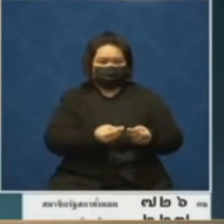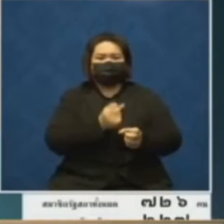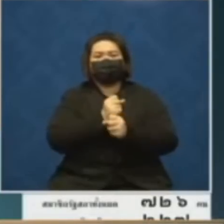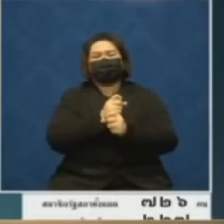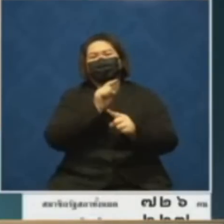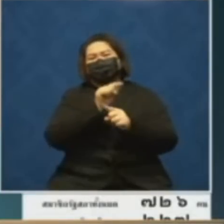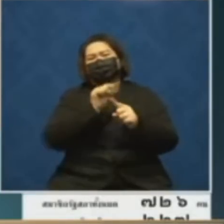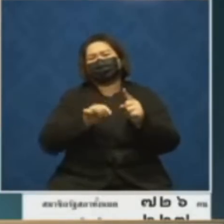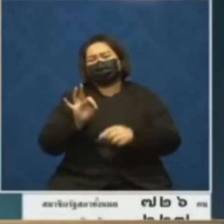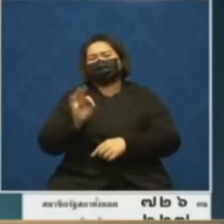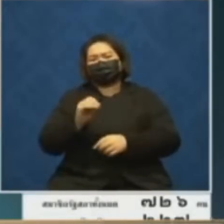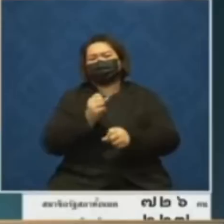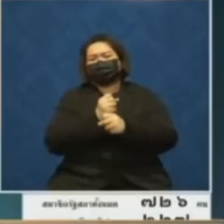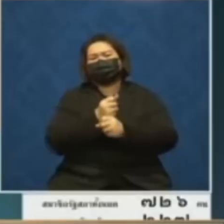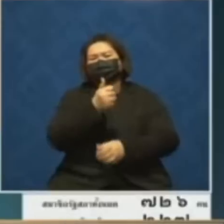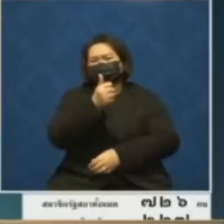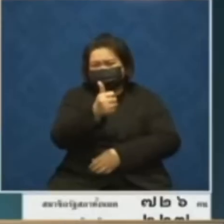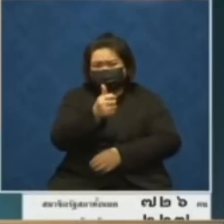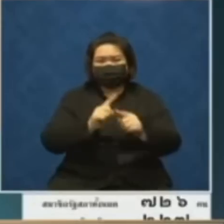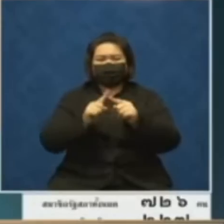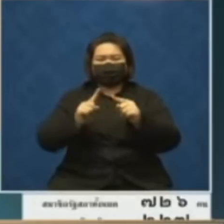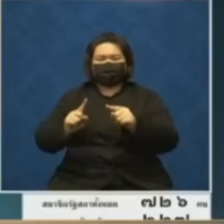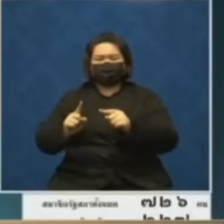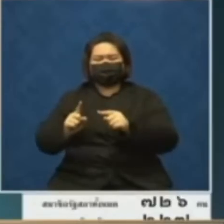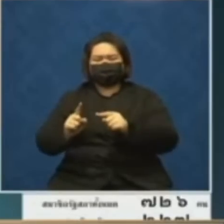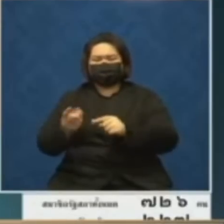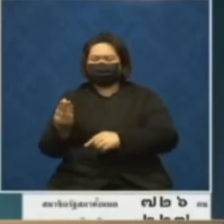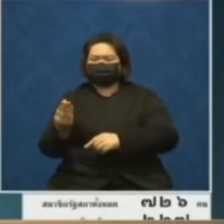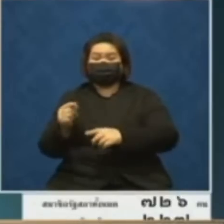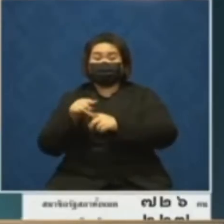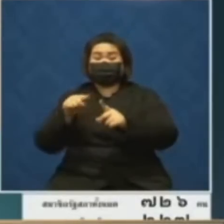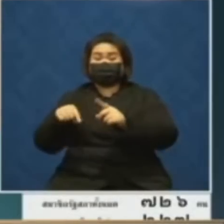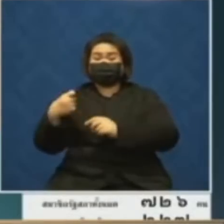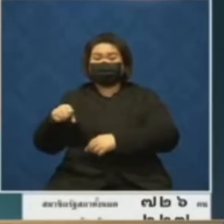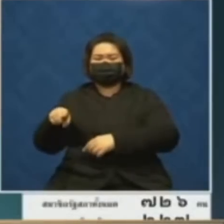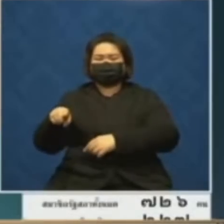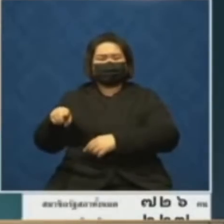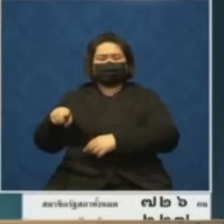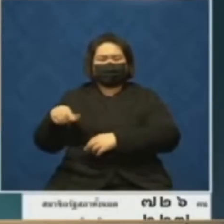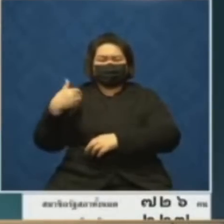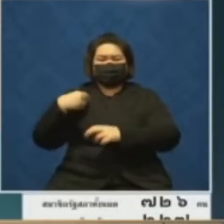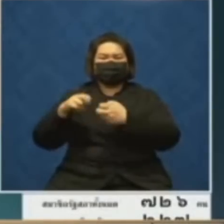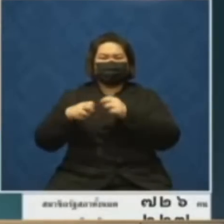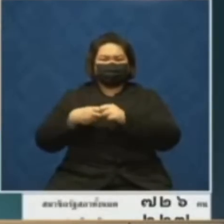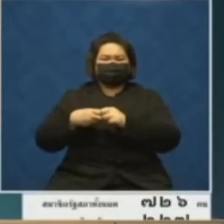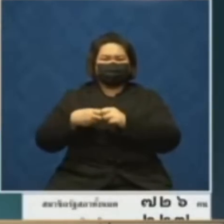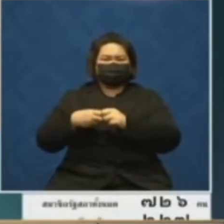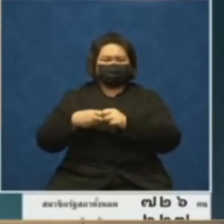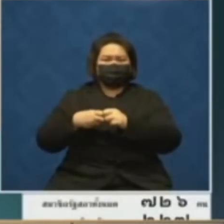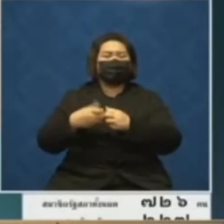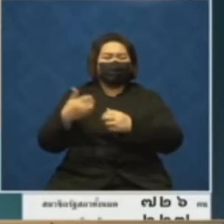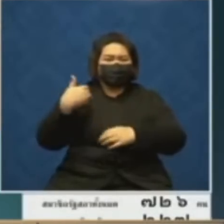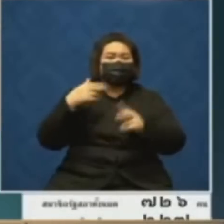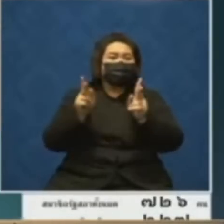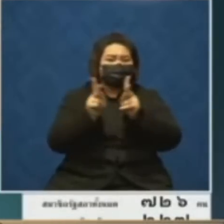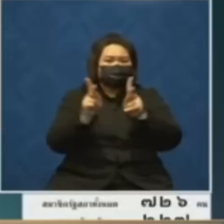คุภาพแต่ส่นน้อยในคดีย่ายๆ imagined มนมปัหาจนต้องตั้งกรมการอ